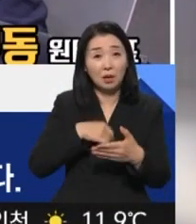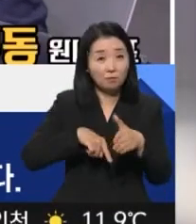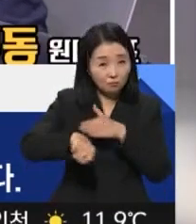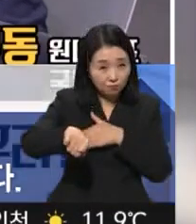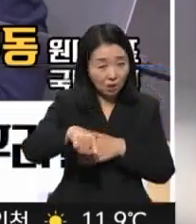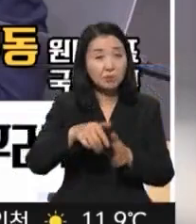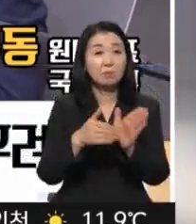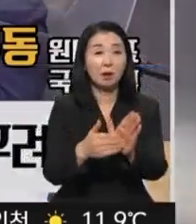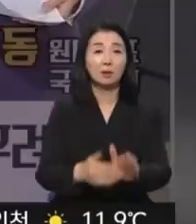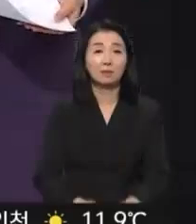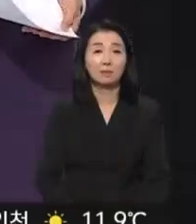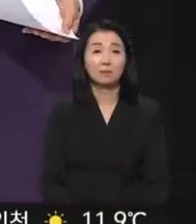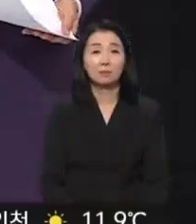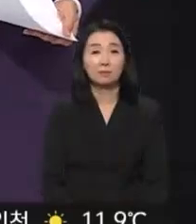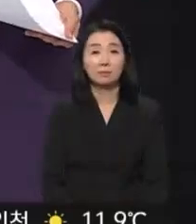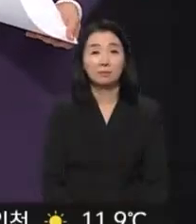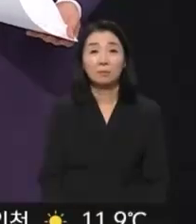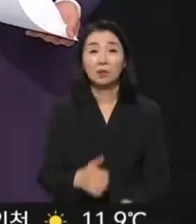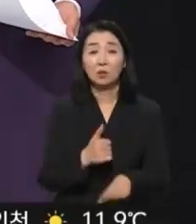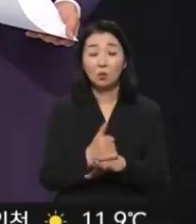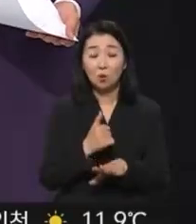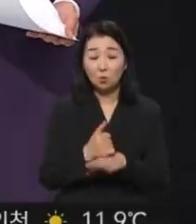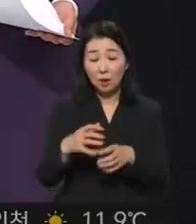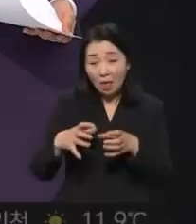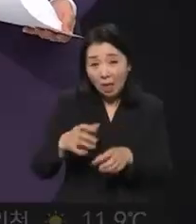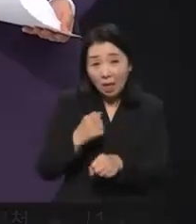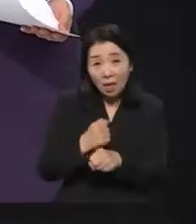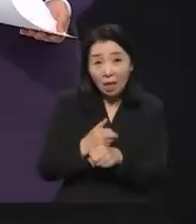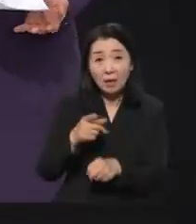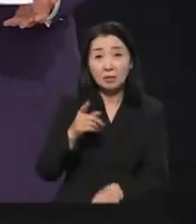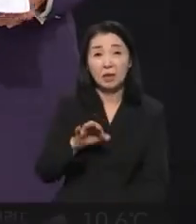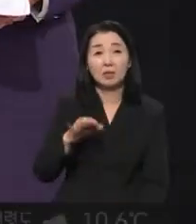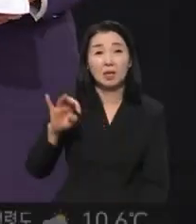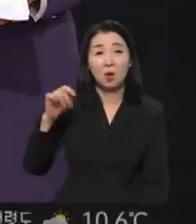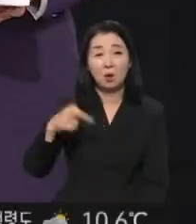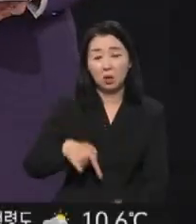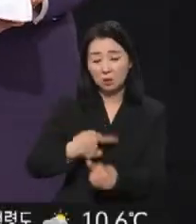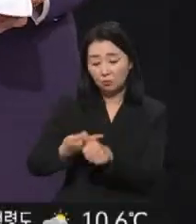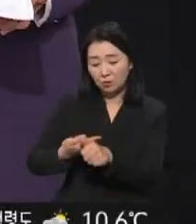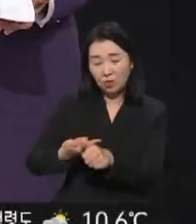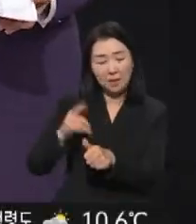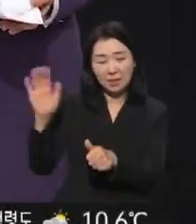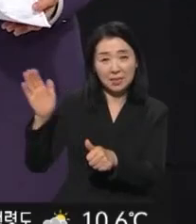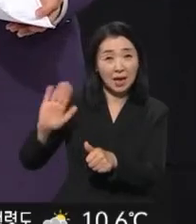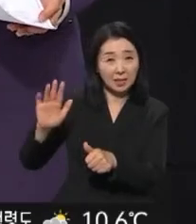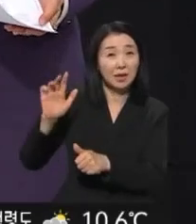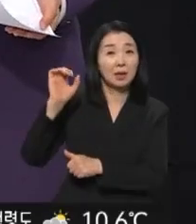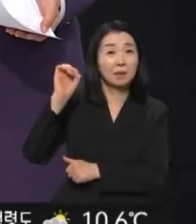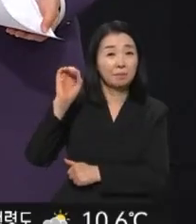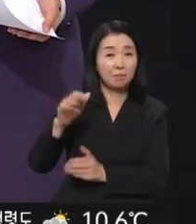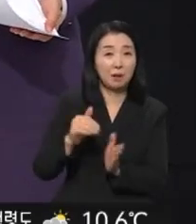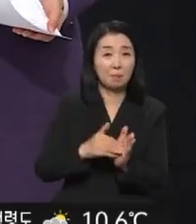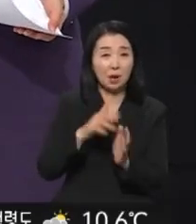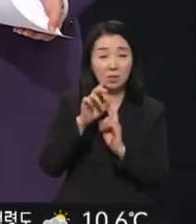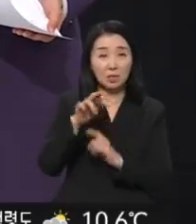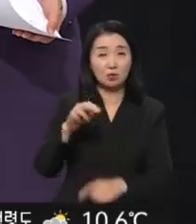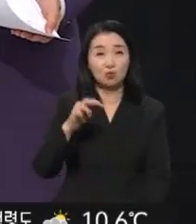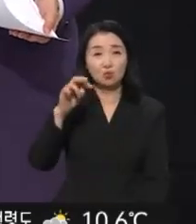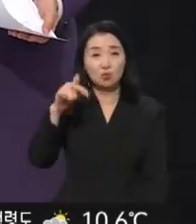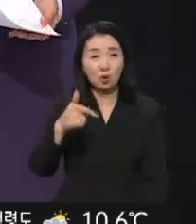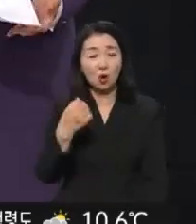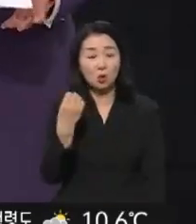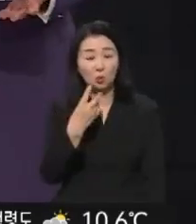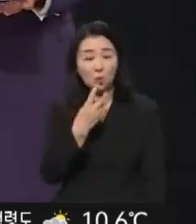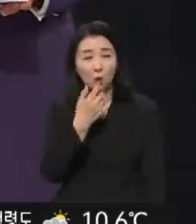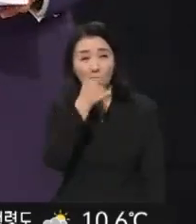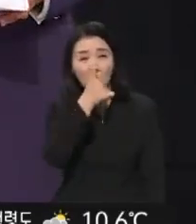맡겠습니다. 결국 출범을 주도했던 장재원 의원이 불참을 선언했고 이후 이준석 전 대표의 가처분 제기